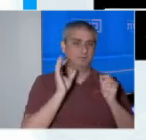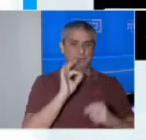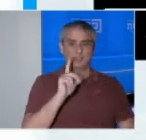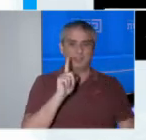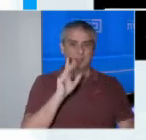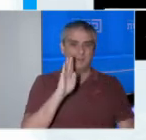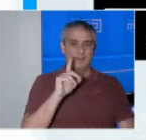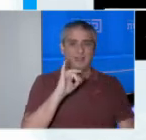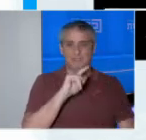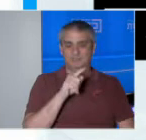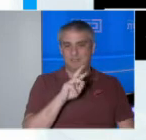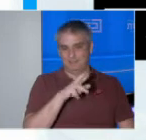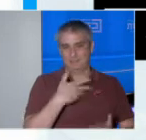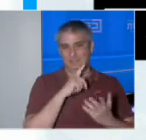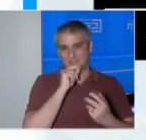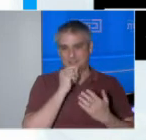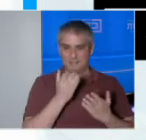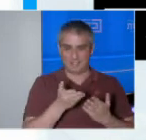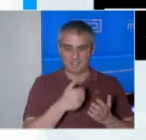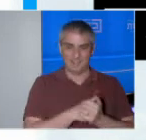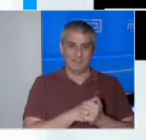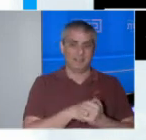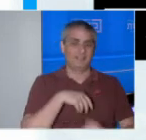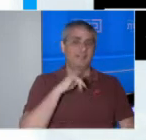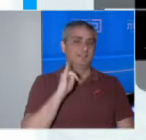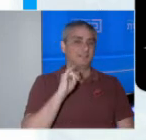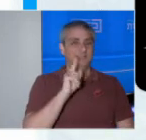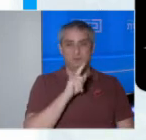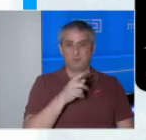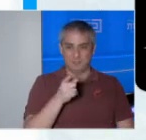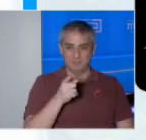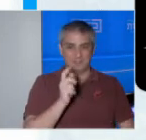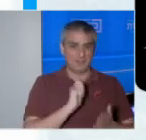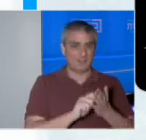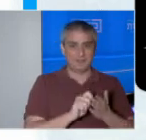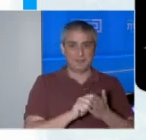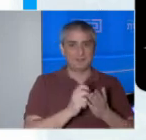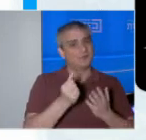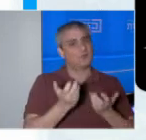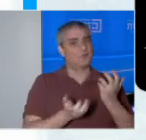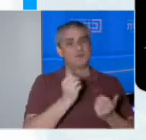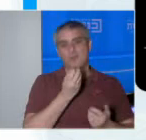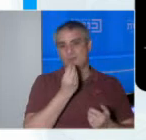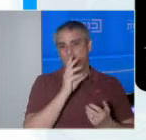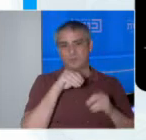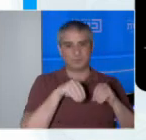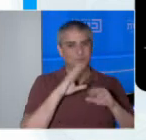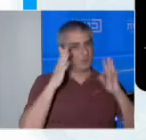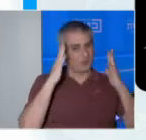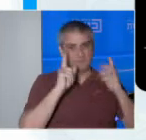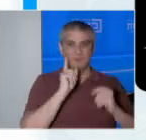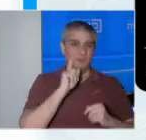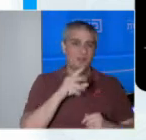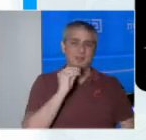של בלייזר, כך היא צייצה. יבגני זרובינסקי כתב, קחו מתכון לט"ו בשבט, כל הכבוד